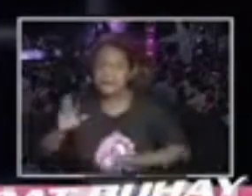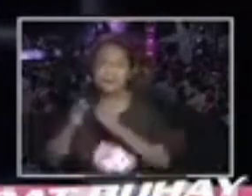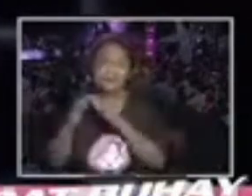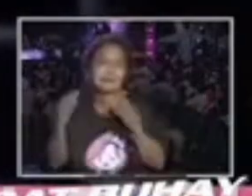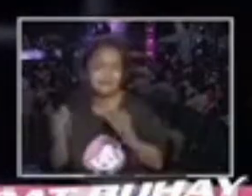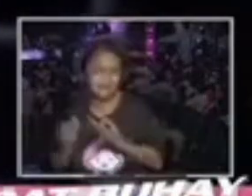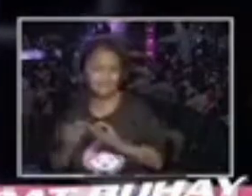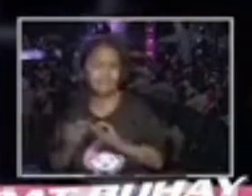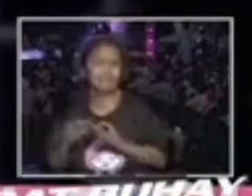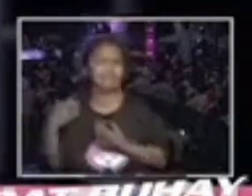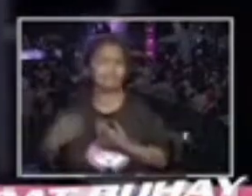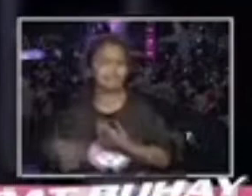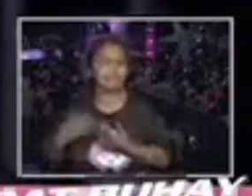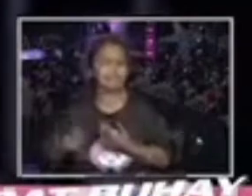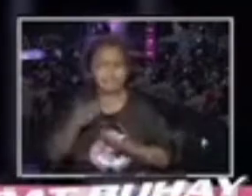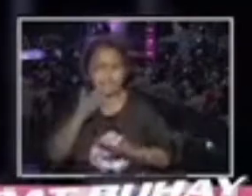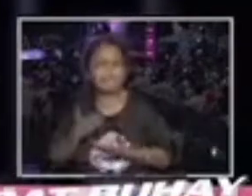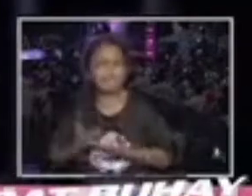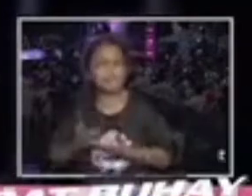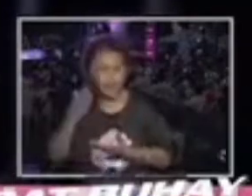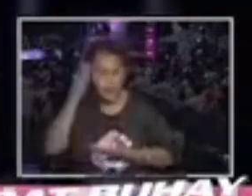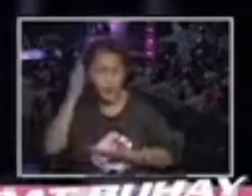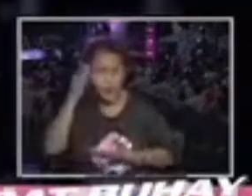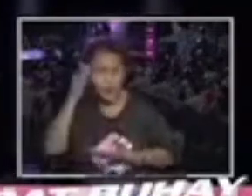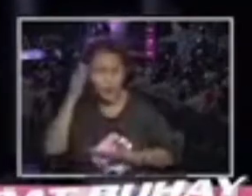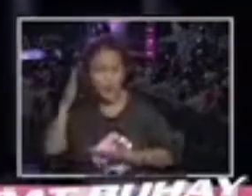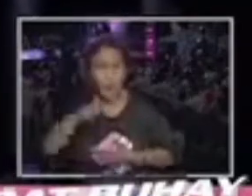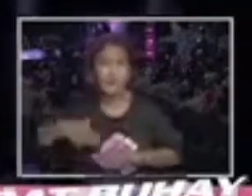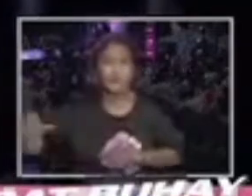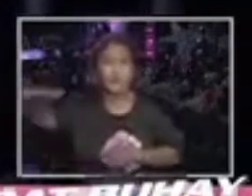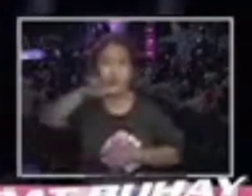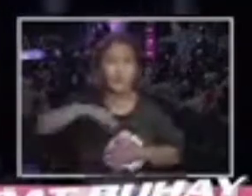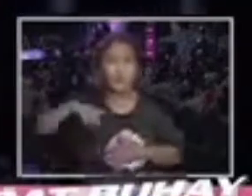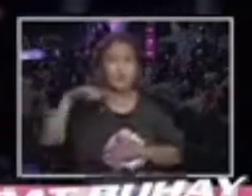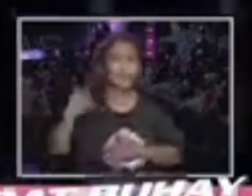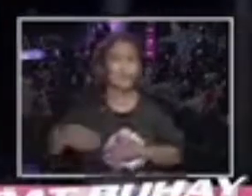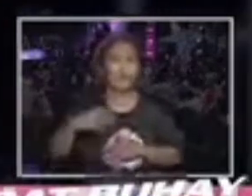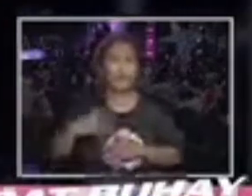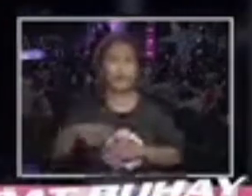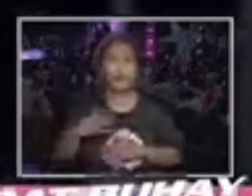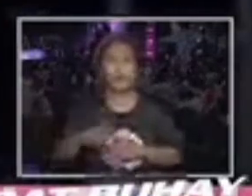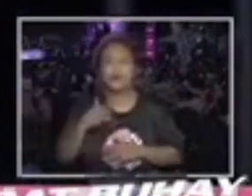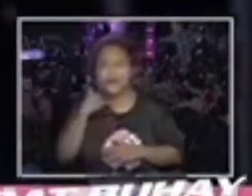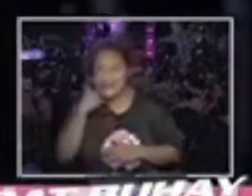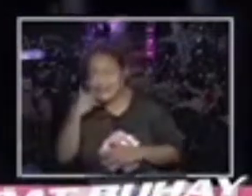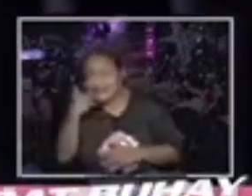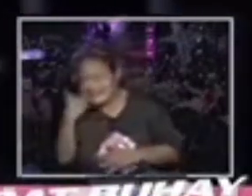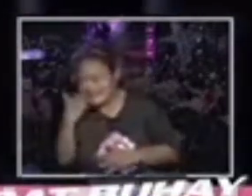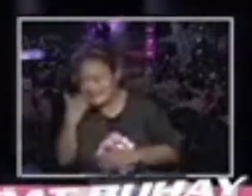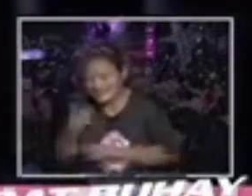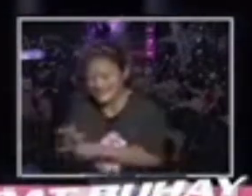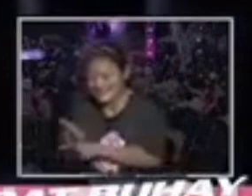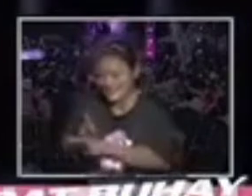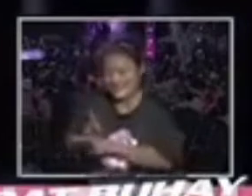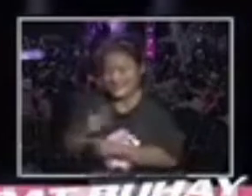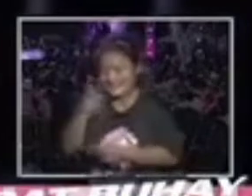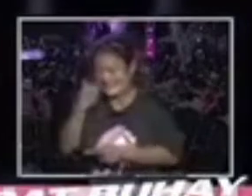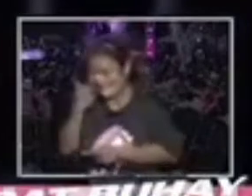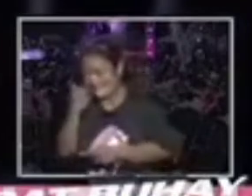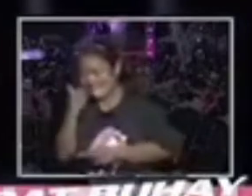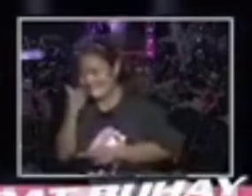pamilya. Alam ito ng lahat na lumulunok ng hiya para mangutang